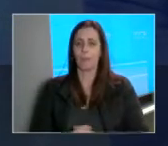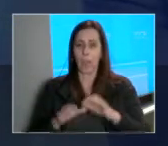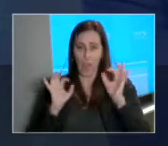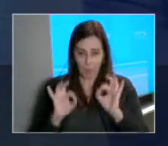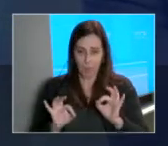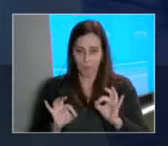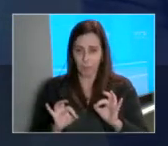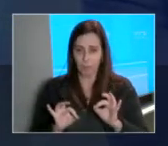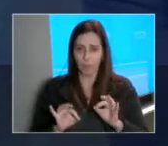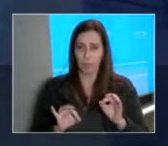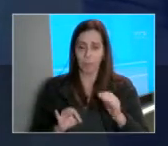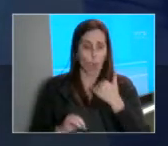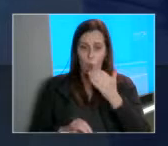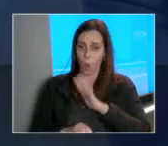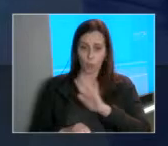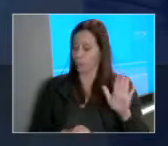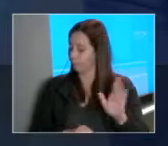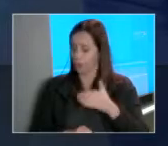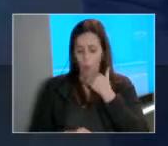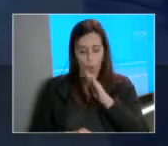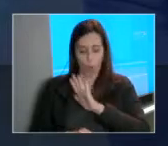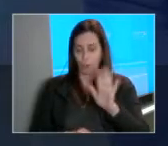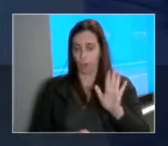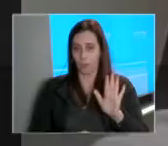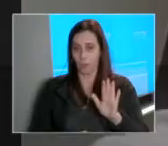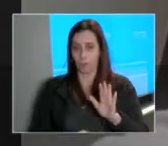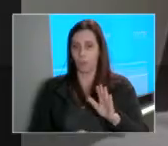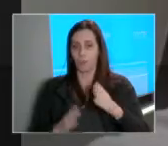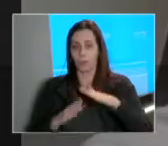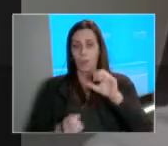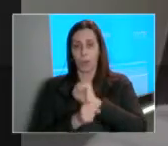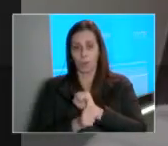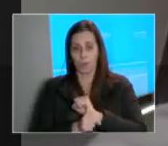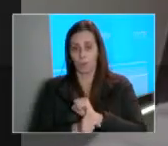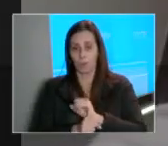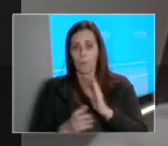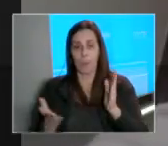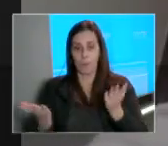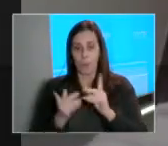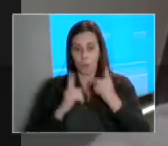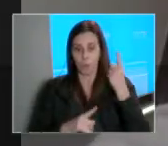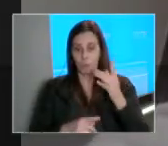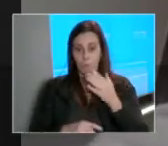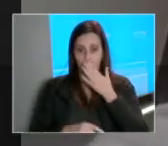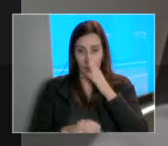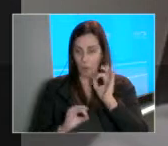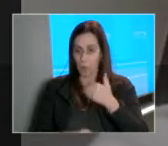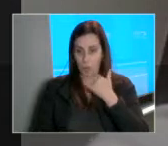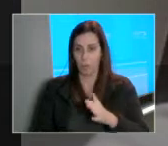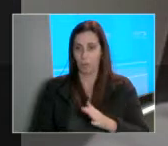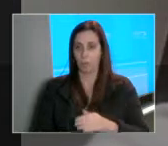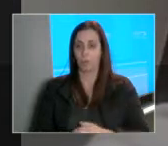האמת היא שלא כל כך טוב לטובת לעניין התושבים של אבו כביר. לרעת התושבים. מה שקורה היום,